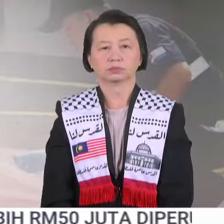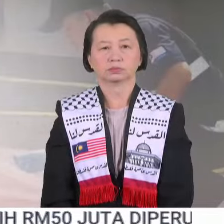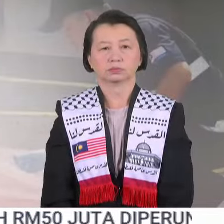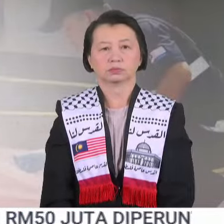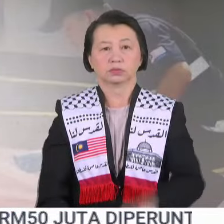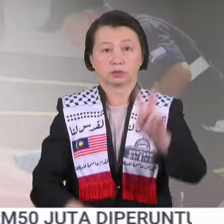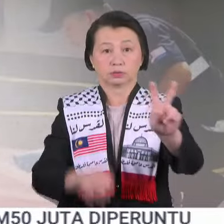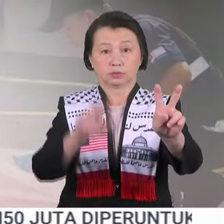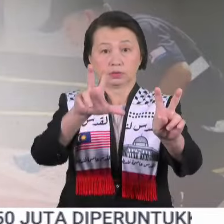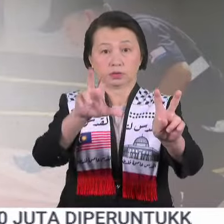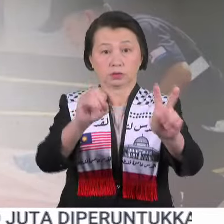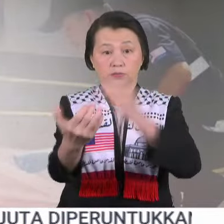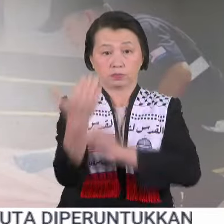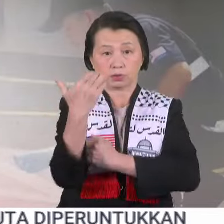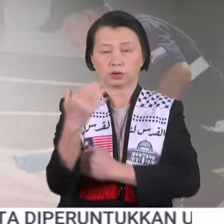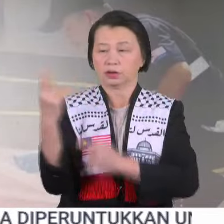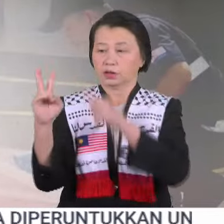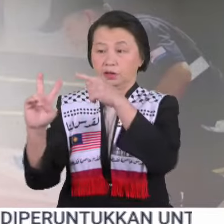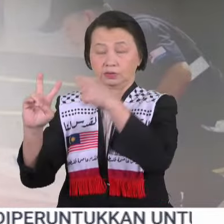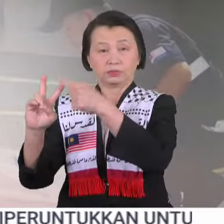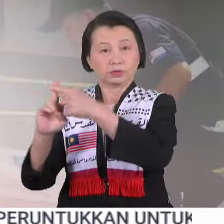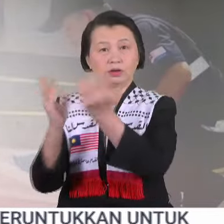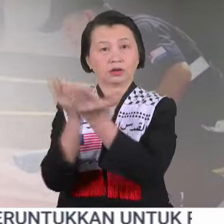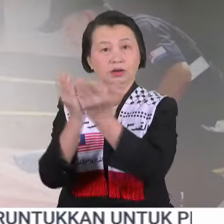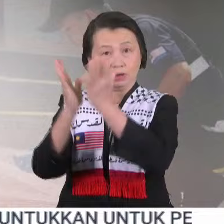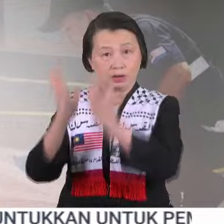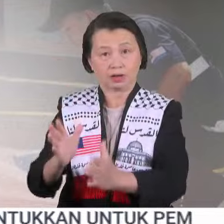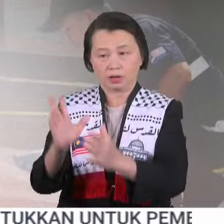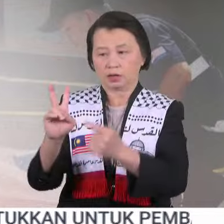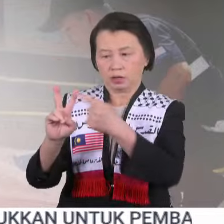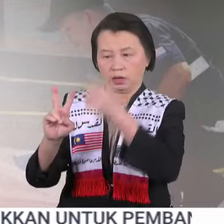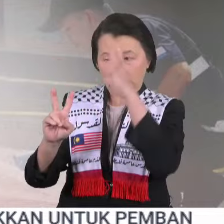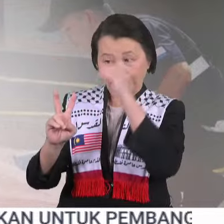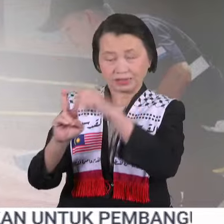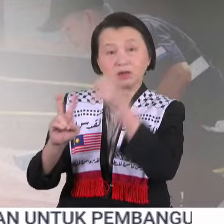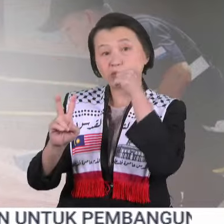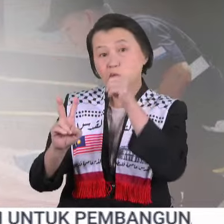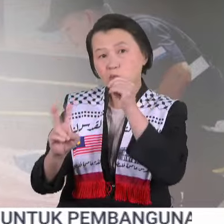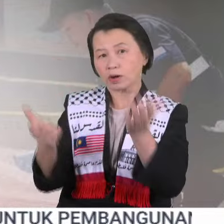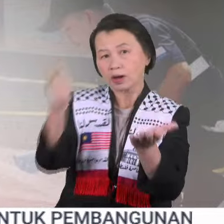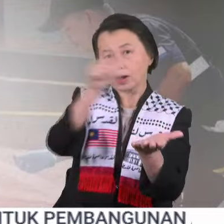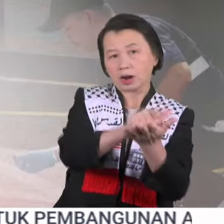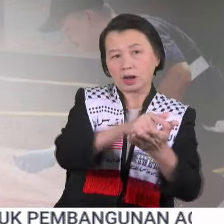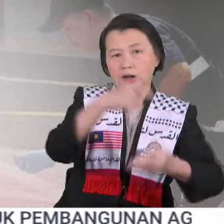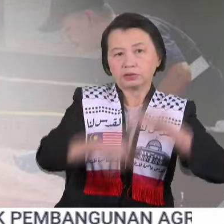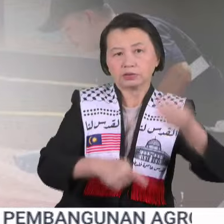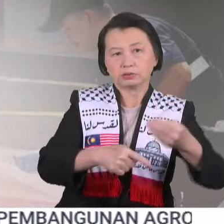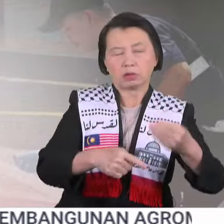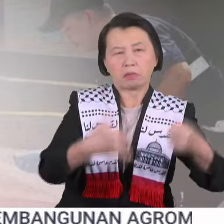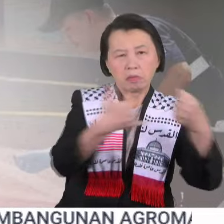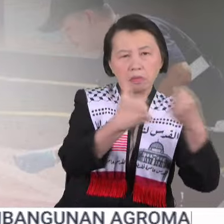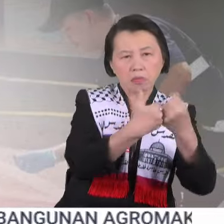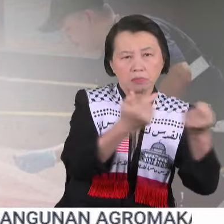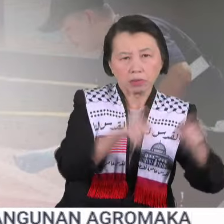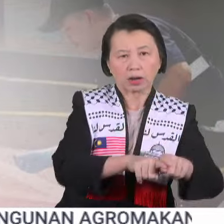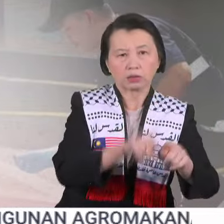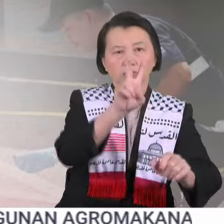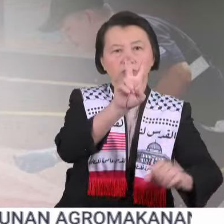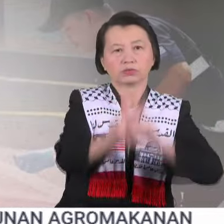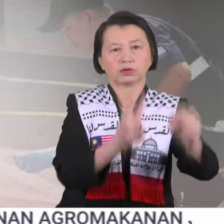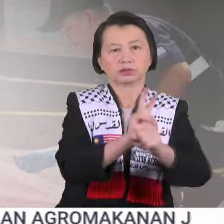Pada 2.30 pagi, dua pelajar IPT, lelaki dan perempuan, hadir membuat laporan mengenai kes cabul yang berlaku 2 tahun